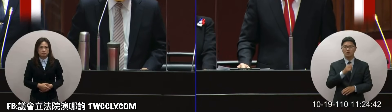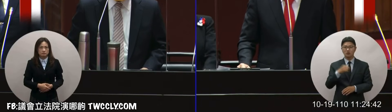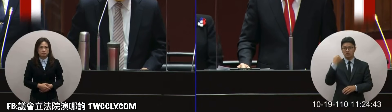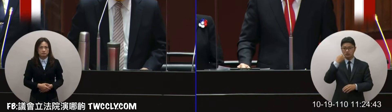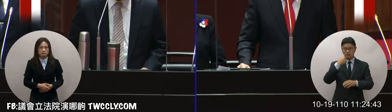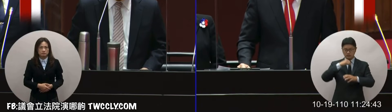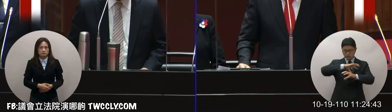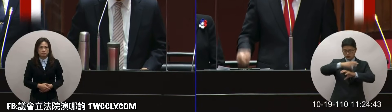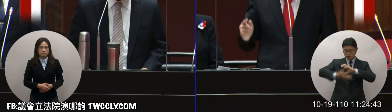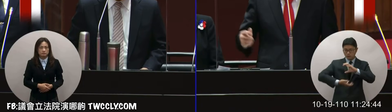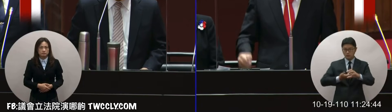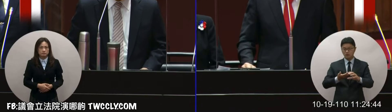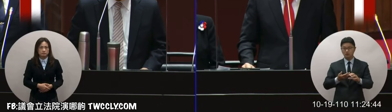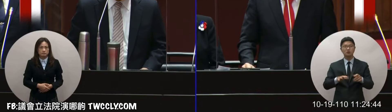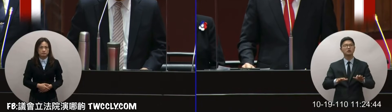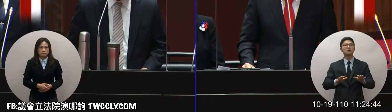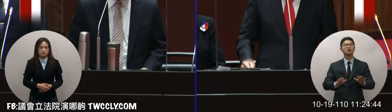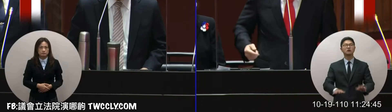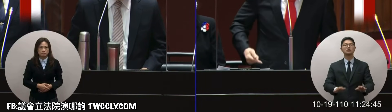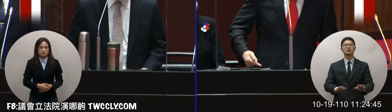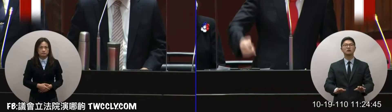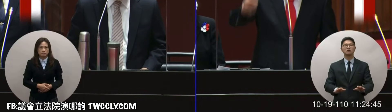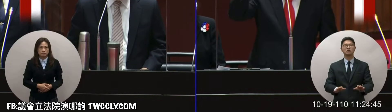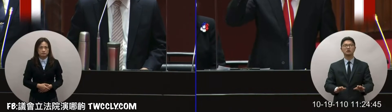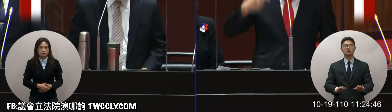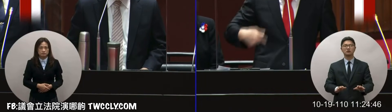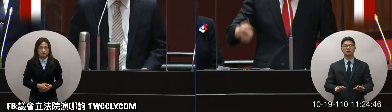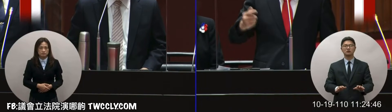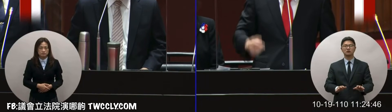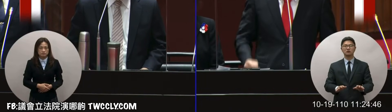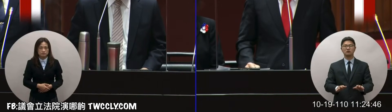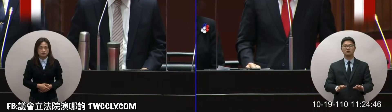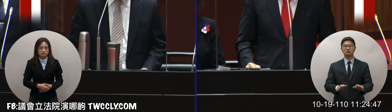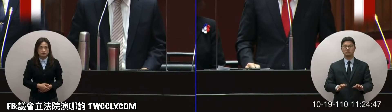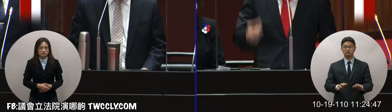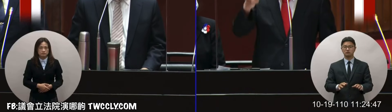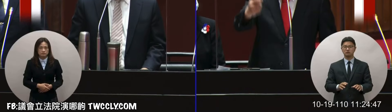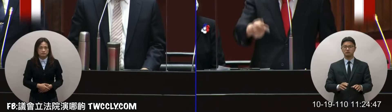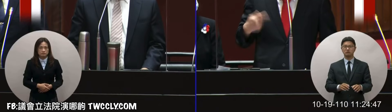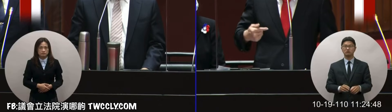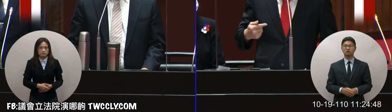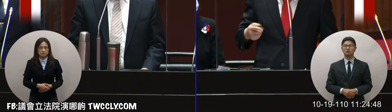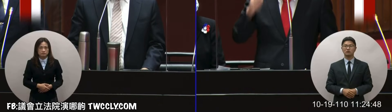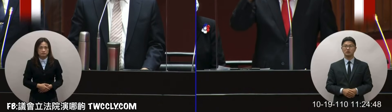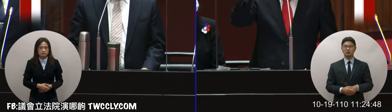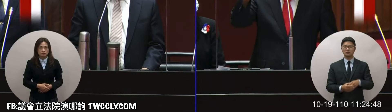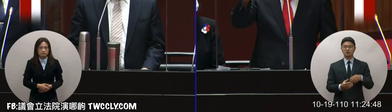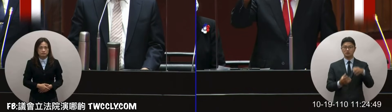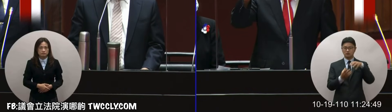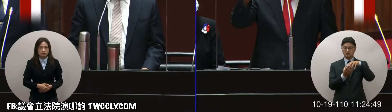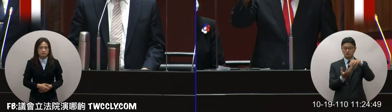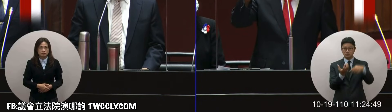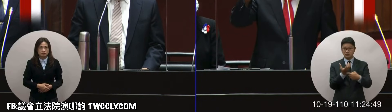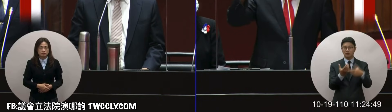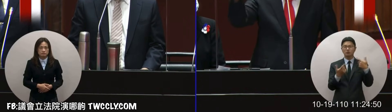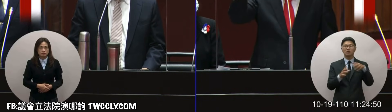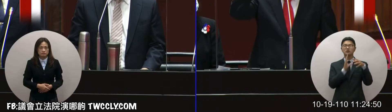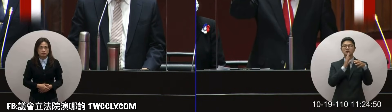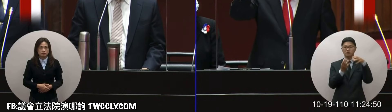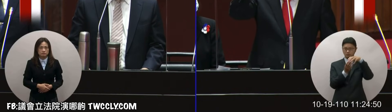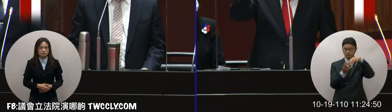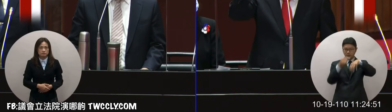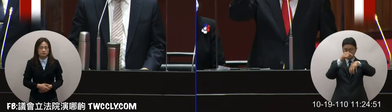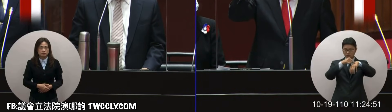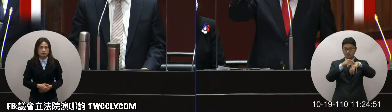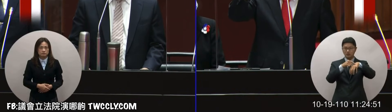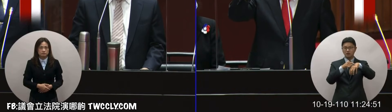全世界已经发展绕整个地球，从南极而不从北极，美国的